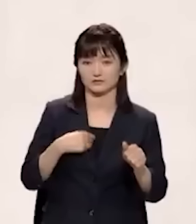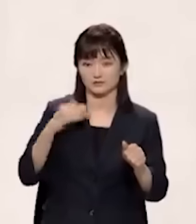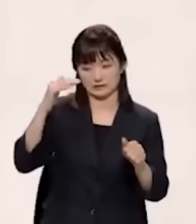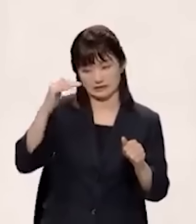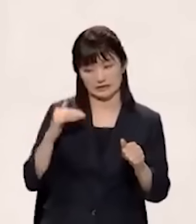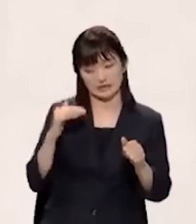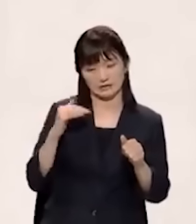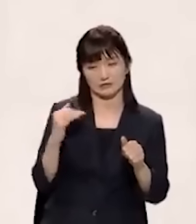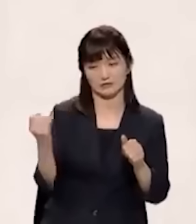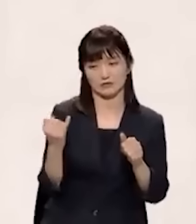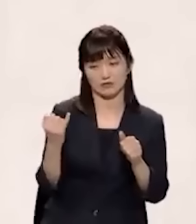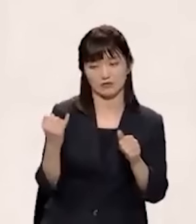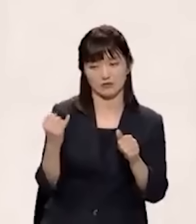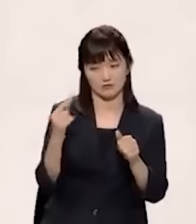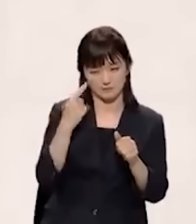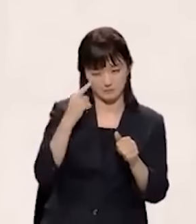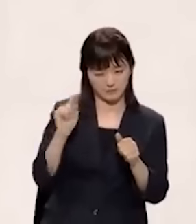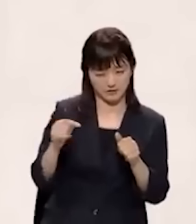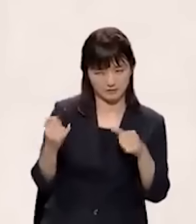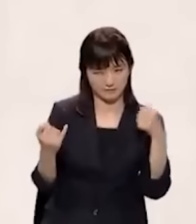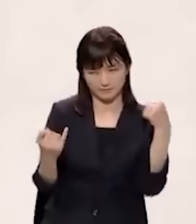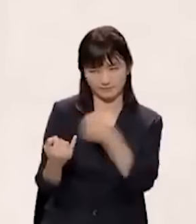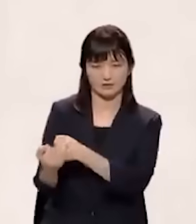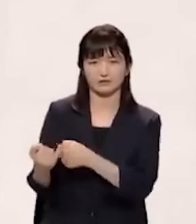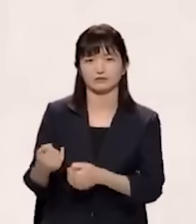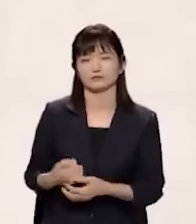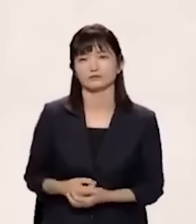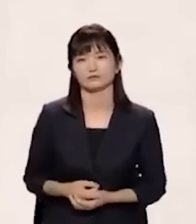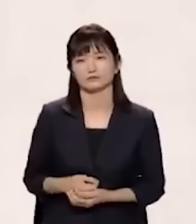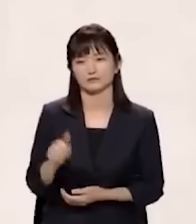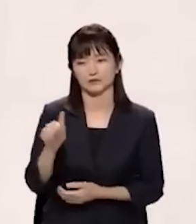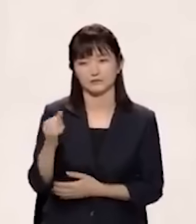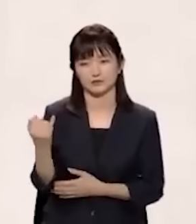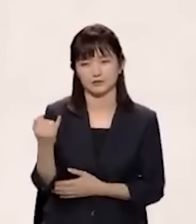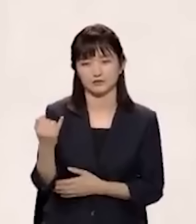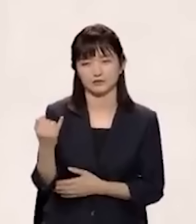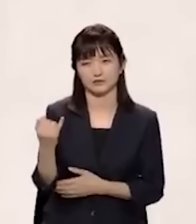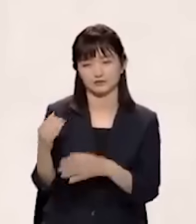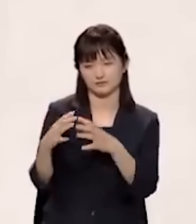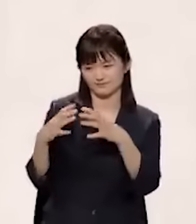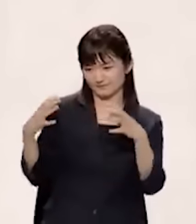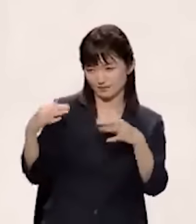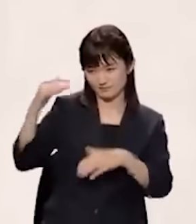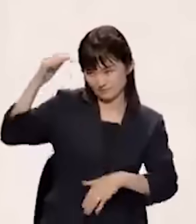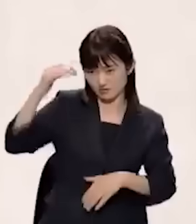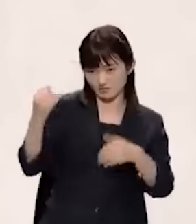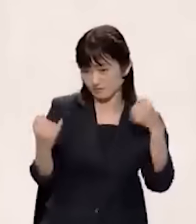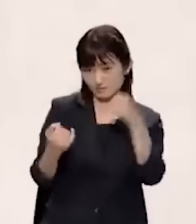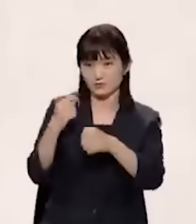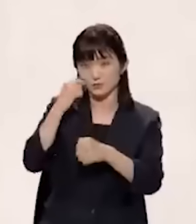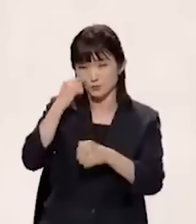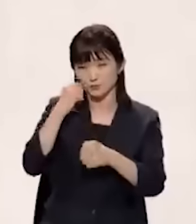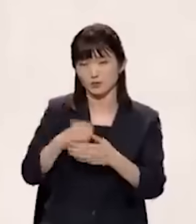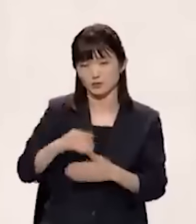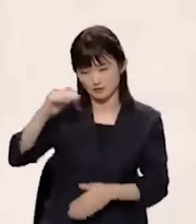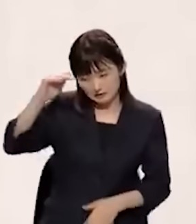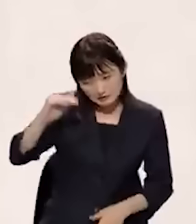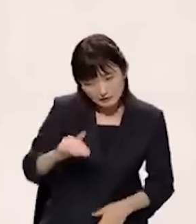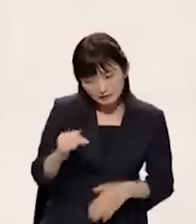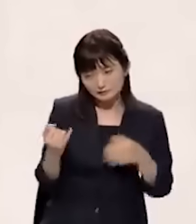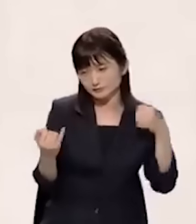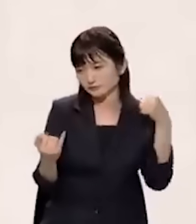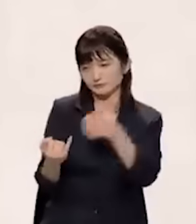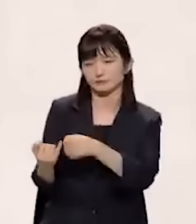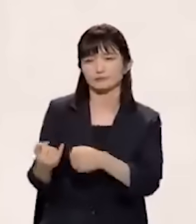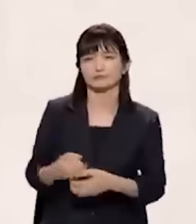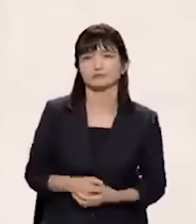키가 크거나 또 몸집이 큰 남자 여자애들한테는 때리지를 못하고 작은 애들 때렸다 그러고 당시 엄마들은